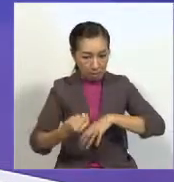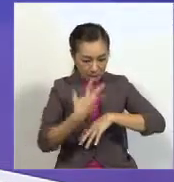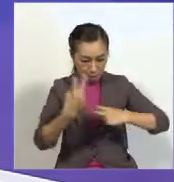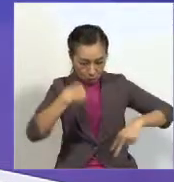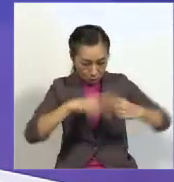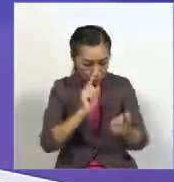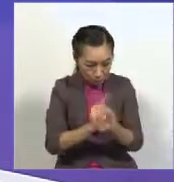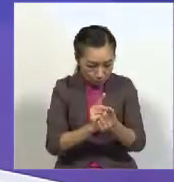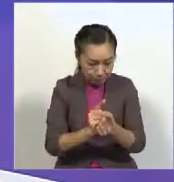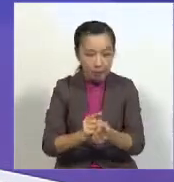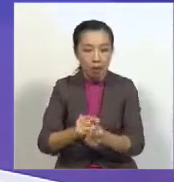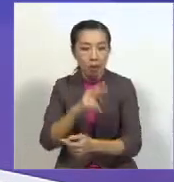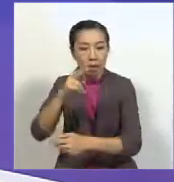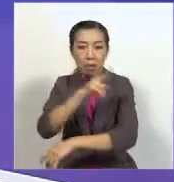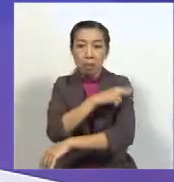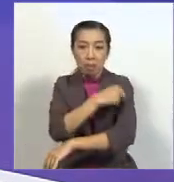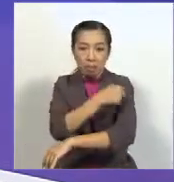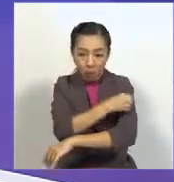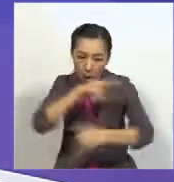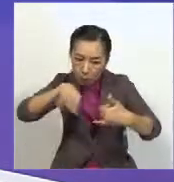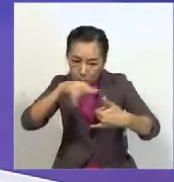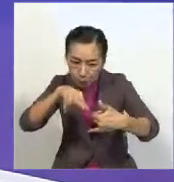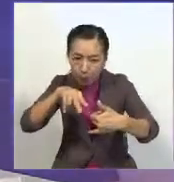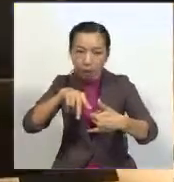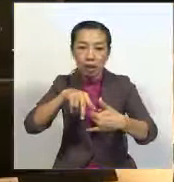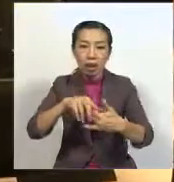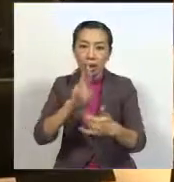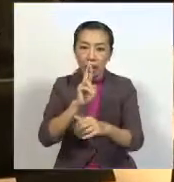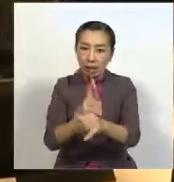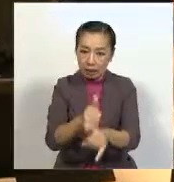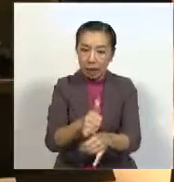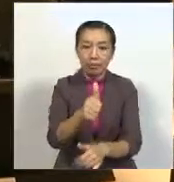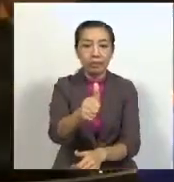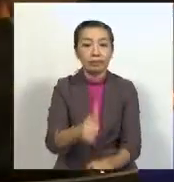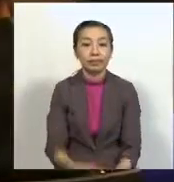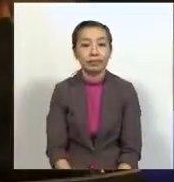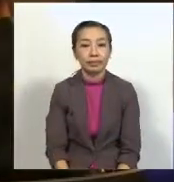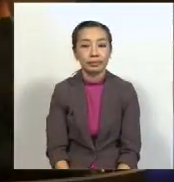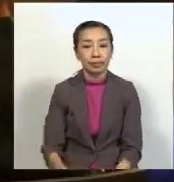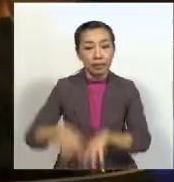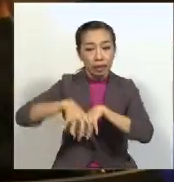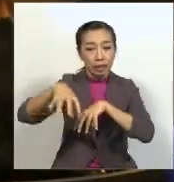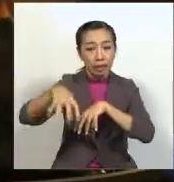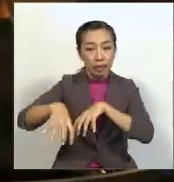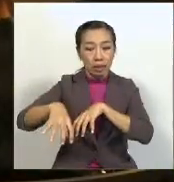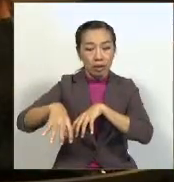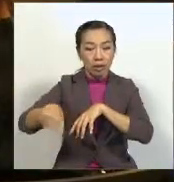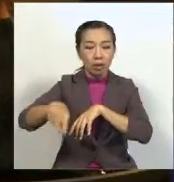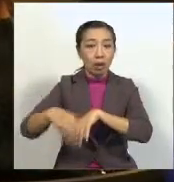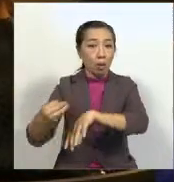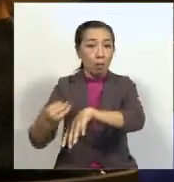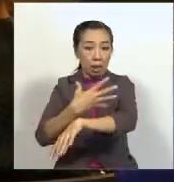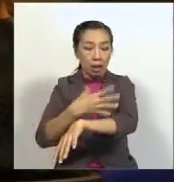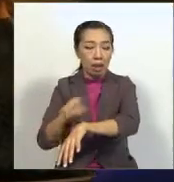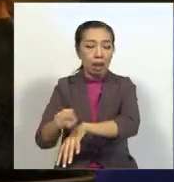ที่มีประสิทธิภาพแม่นยำค่ะนายแพทย์สืบพงษ์ธนสารวิมลหัวหน้าหน่วยมะเร็งวิทยาภาควิชาอายุรศา